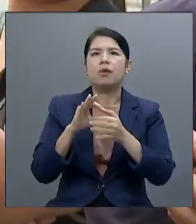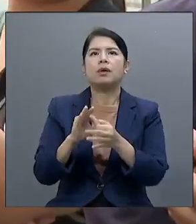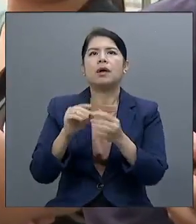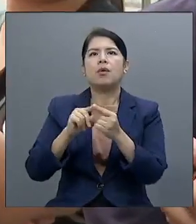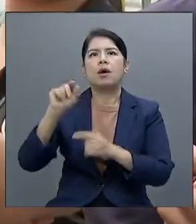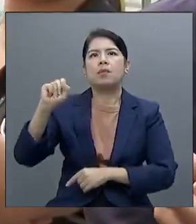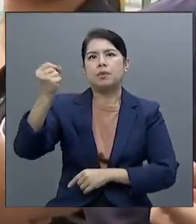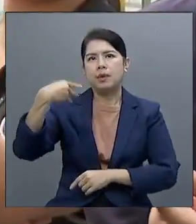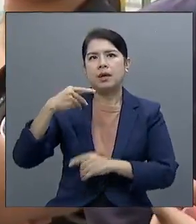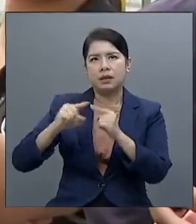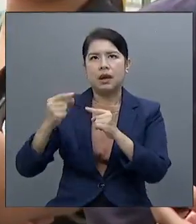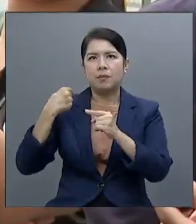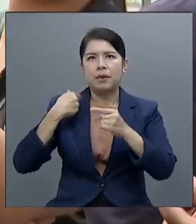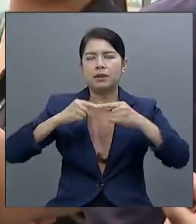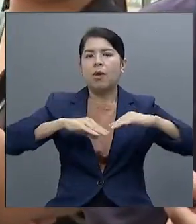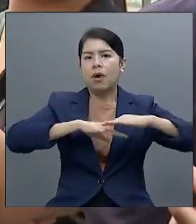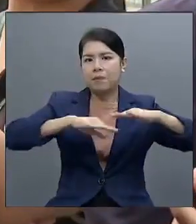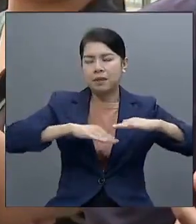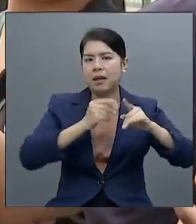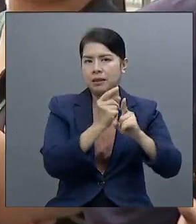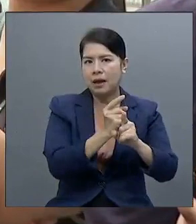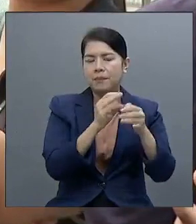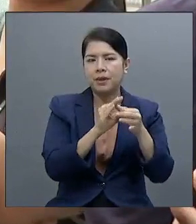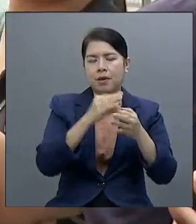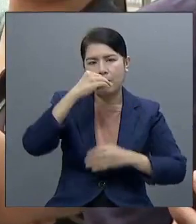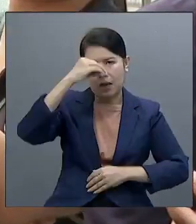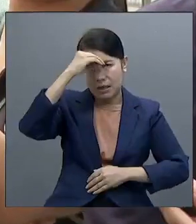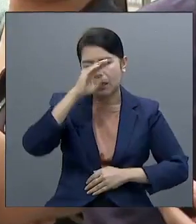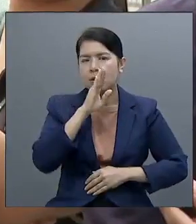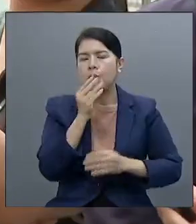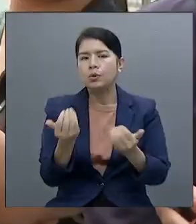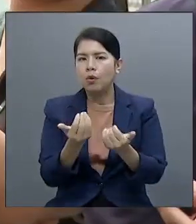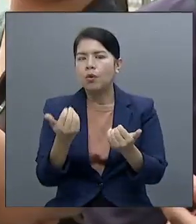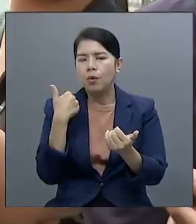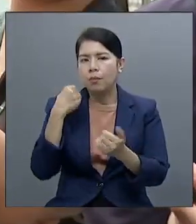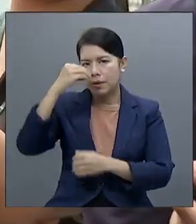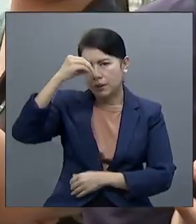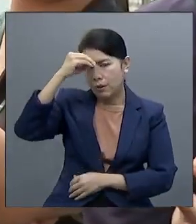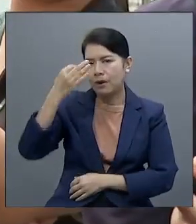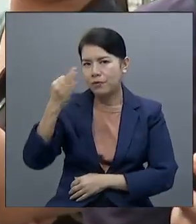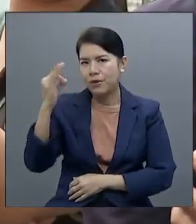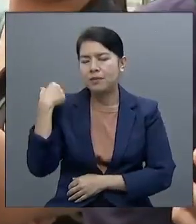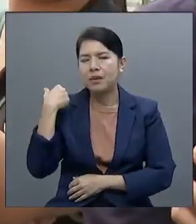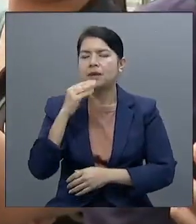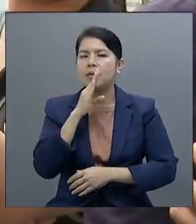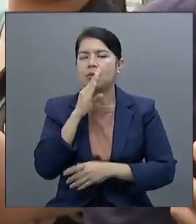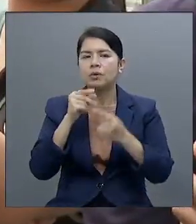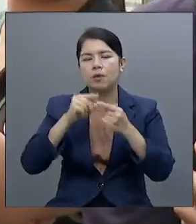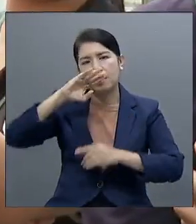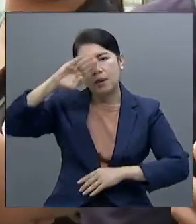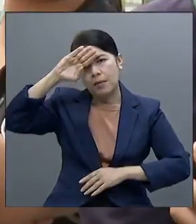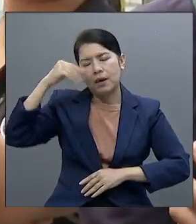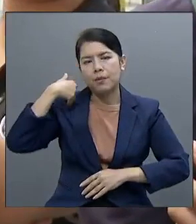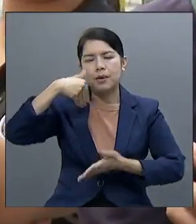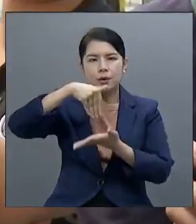ตามพื้นฐานแล้วทุกคนมีสิทธิ์เท่ากันเรื่องการศึกษาถ้ามีลูกก็เรียนฟรีถ้ามีเจ็บไข้ได้ป่วยแล้วก็มีศูนย์สาธารณสุขดูแลให้มี